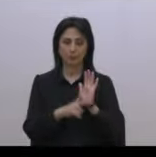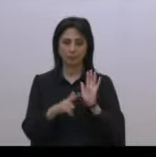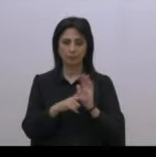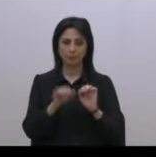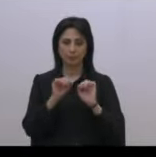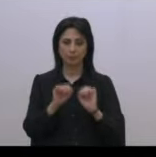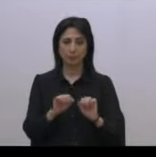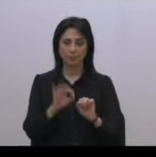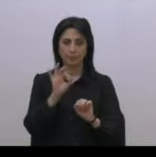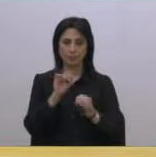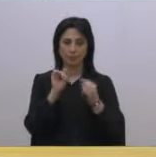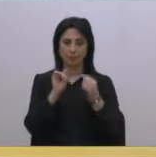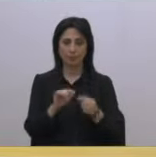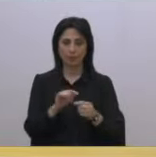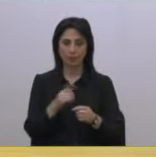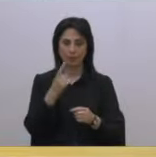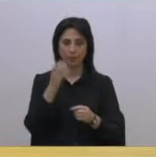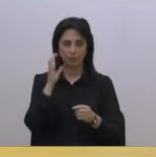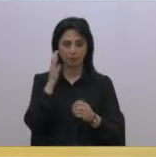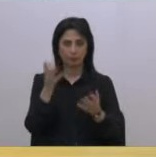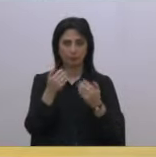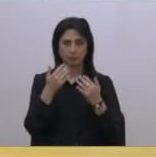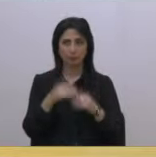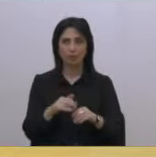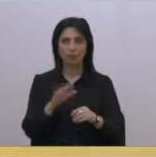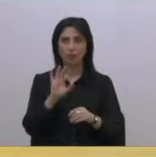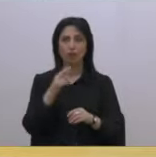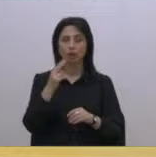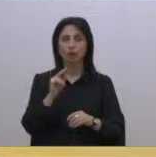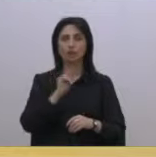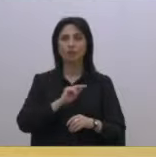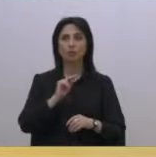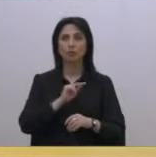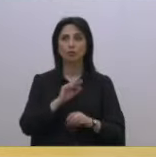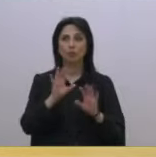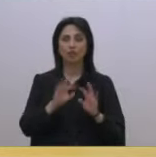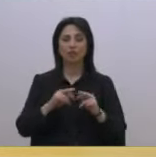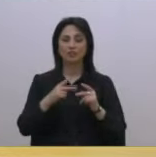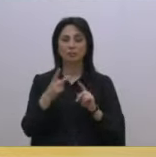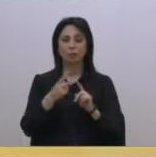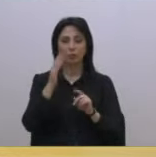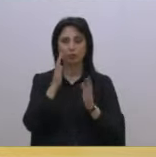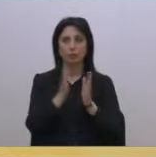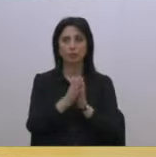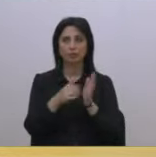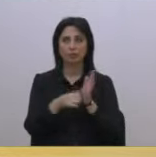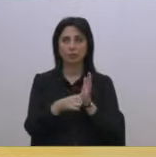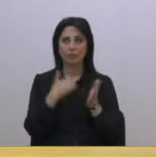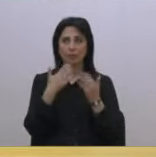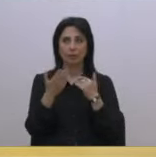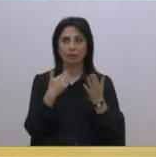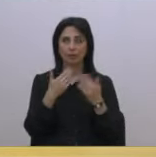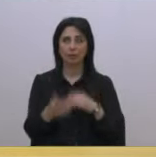სამოცდაჩვიდმეტი მომხრე, ნული წინააღმდეგი, პროექტი მეორე მოსმენით მიღებულია. შემდეგი სოციალური მუშაობის შესახებ კანონსრულება მეორე მოსმენით. ვთხოვ ჩართოთ კენჭისხის